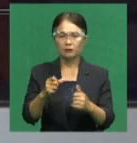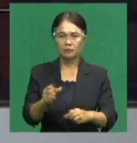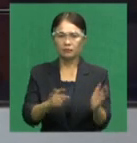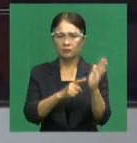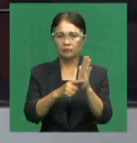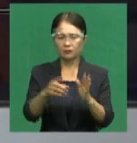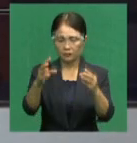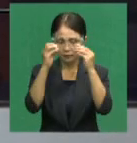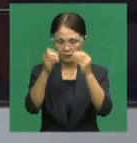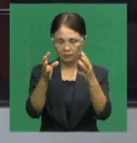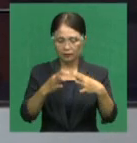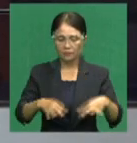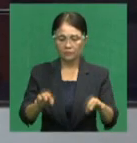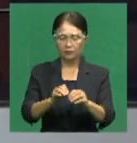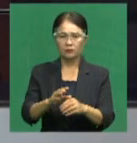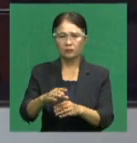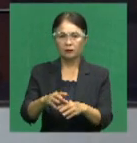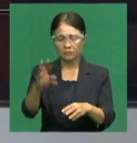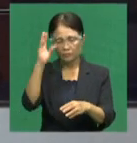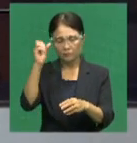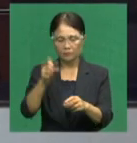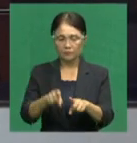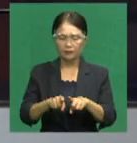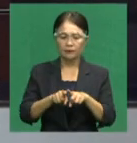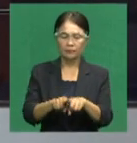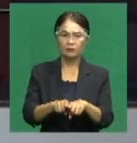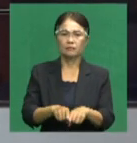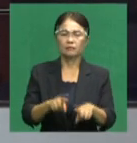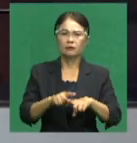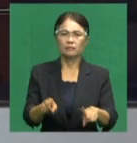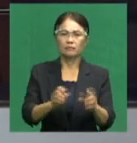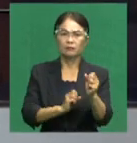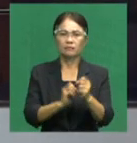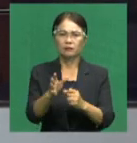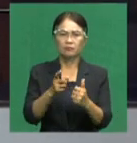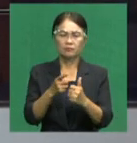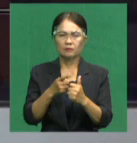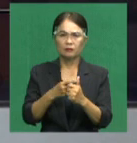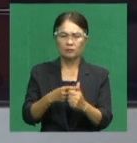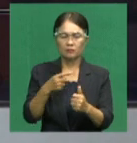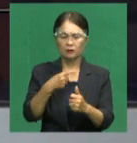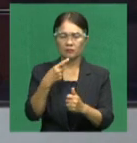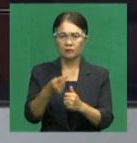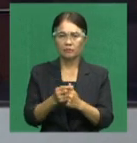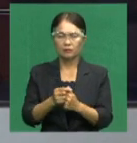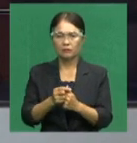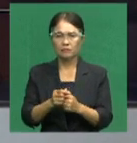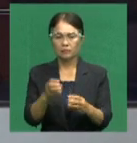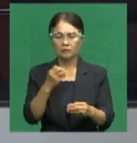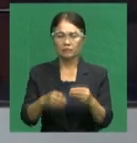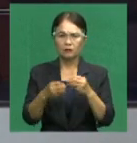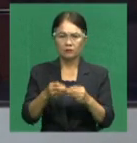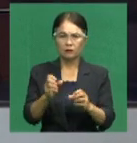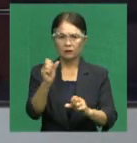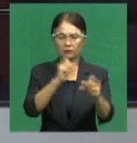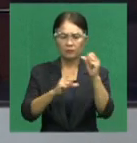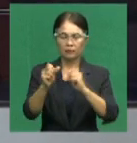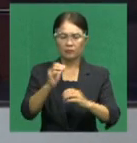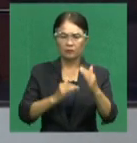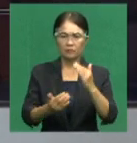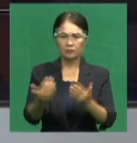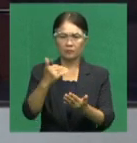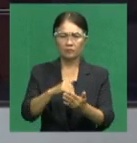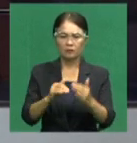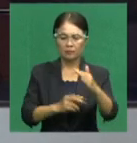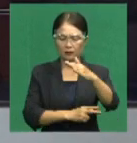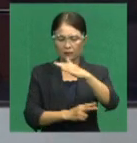នៅតែបង្ហាញជូនព័ត៌មានសំខាន់សំខាន់ជូនទៅដល់លោកដានីងផងដែរប៉ុន្តែផ្ដើមដំបូងយើងនិយាយអំពីការជួសជុលកែលម្អស្ថាបនាឡើងវិញ